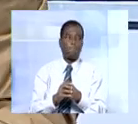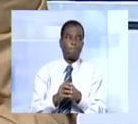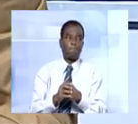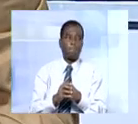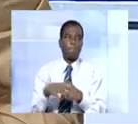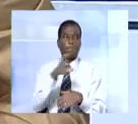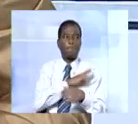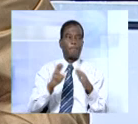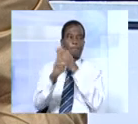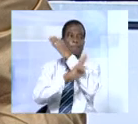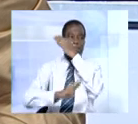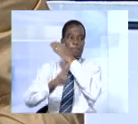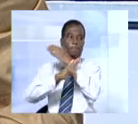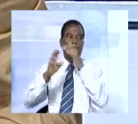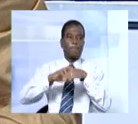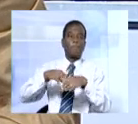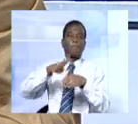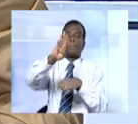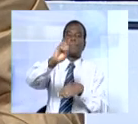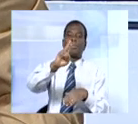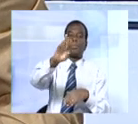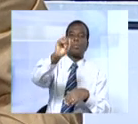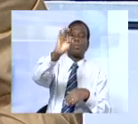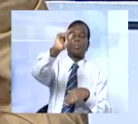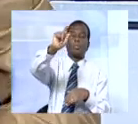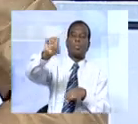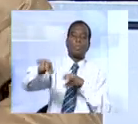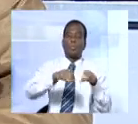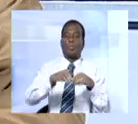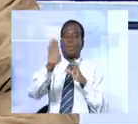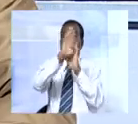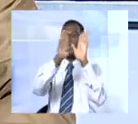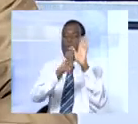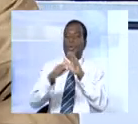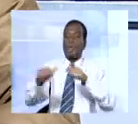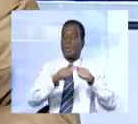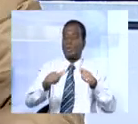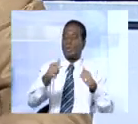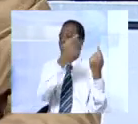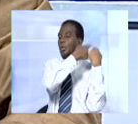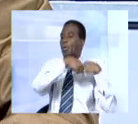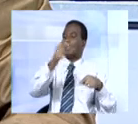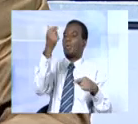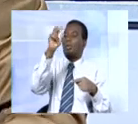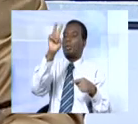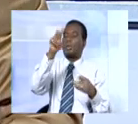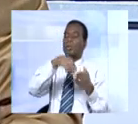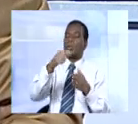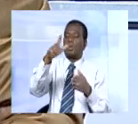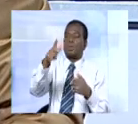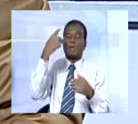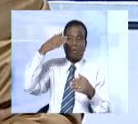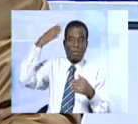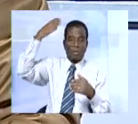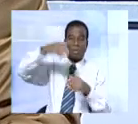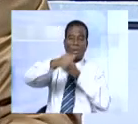Le conseil régional de Boisfli fait le point de ses actions entreprises en 2013 et les perspectives pour les années à venir.